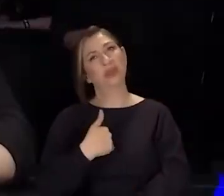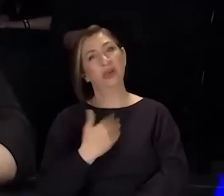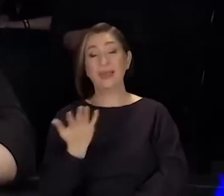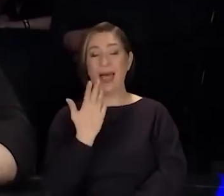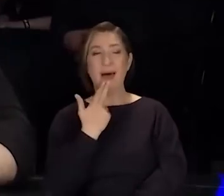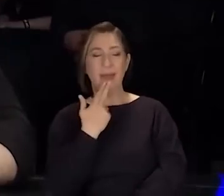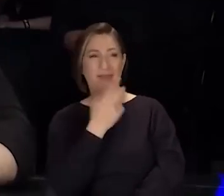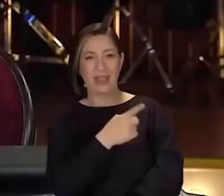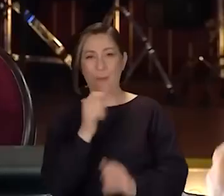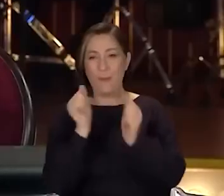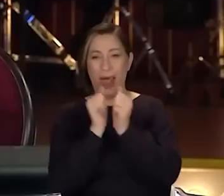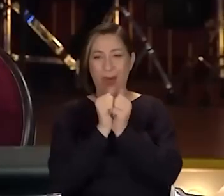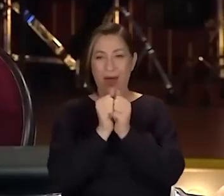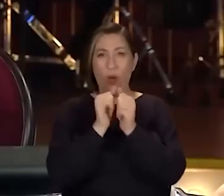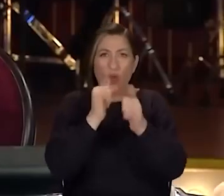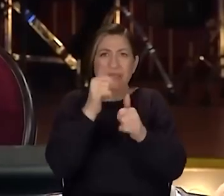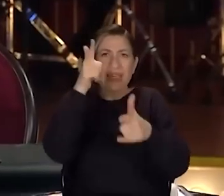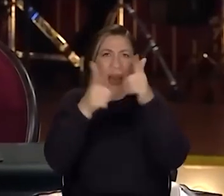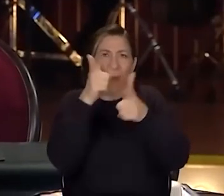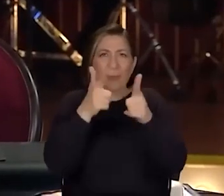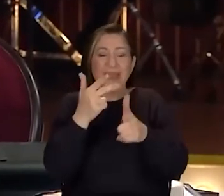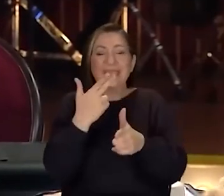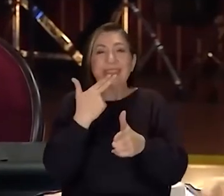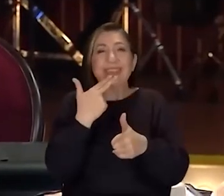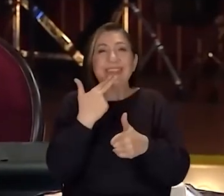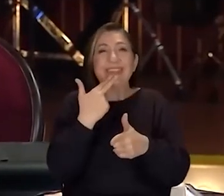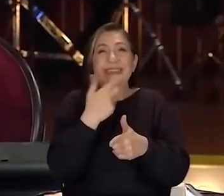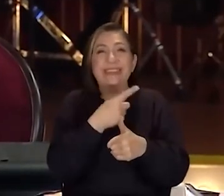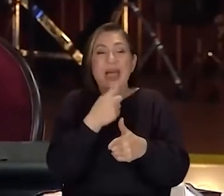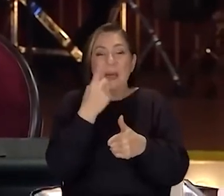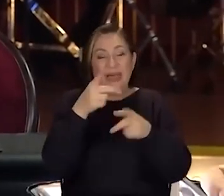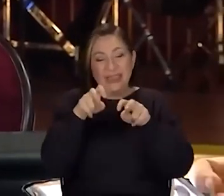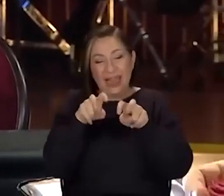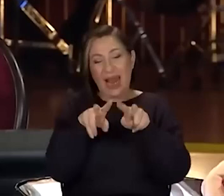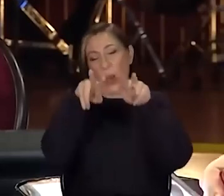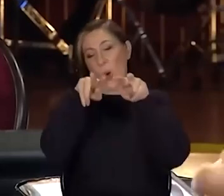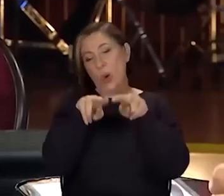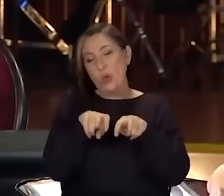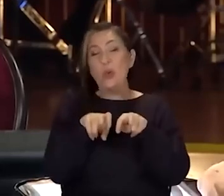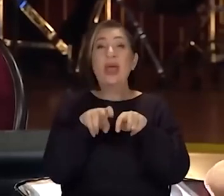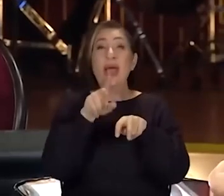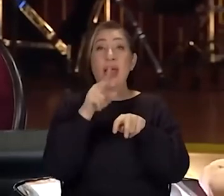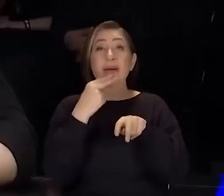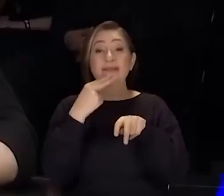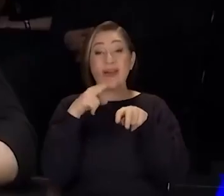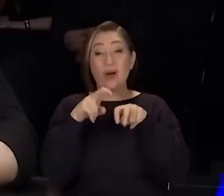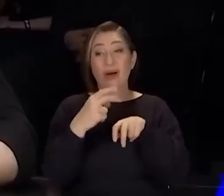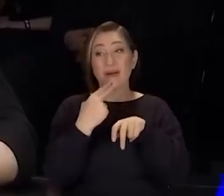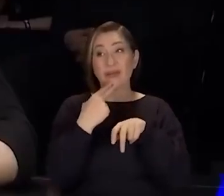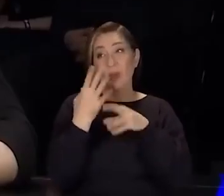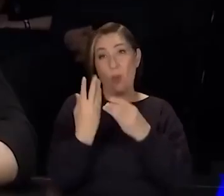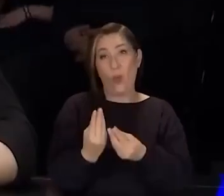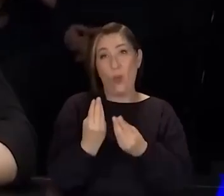şimdi hanımefendiyle beraber oynuyorsunuz. Mesela kızcağız bir sandalyede oturuyor değil mi? Hemen sandalyede oturan kadın